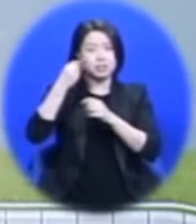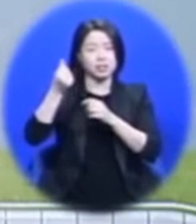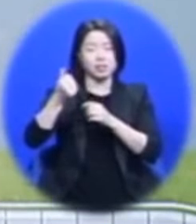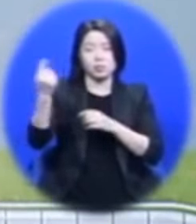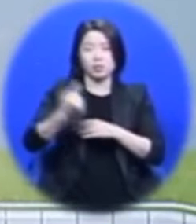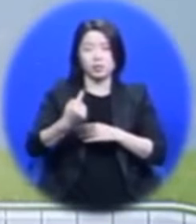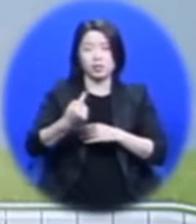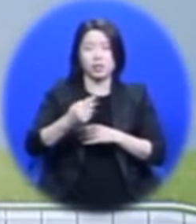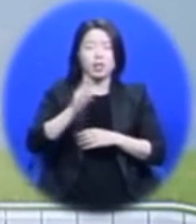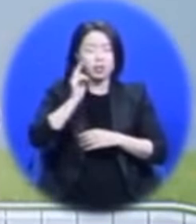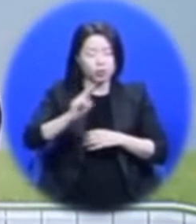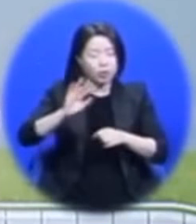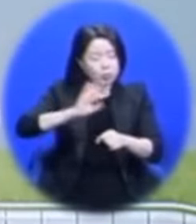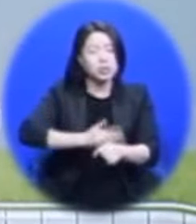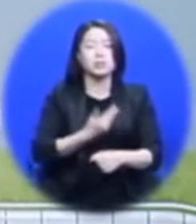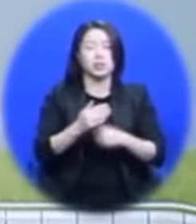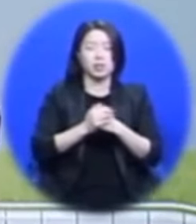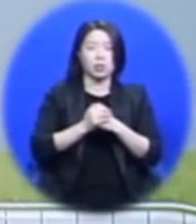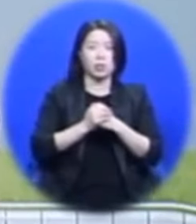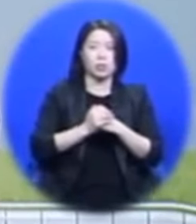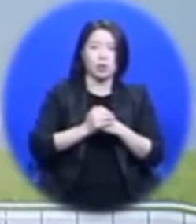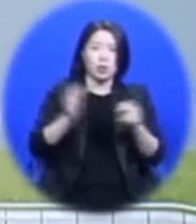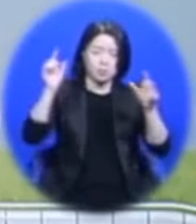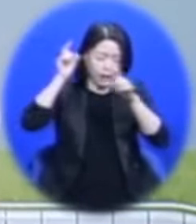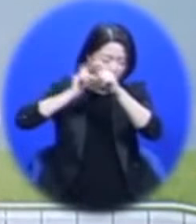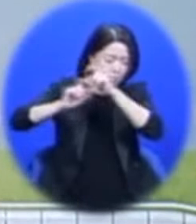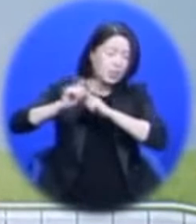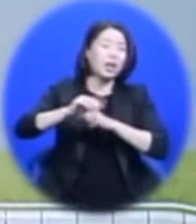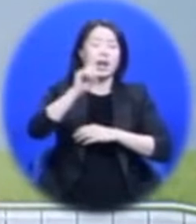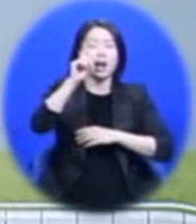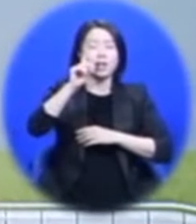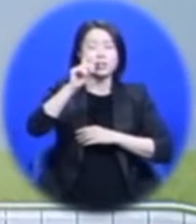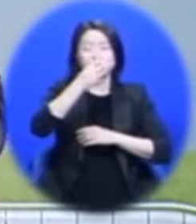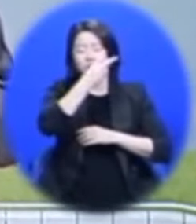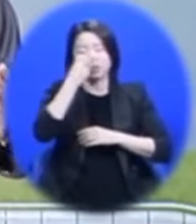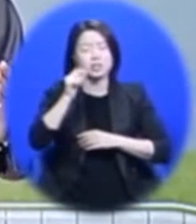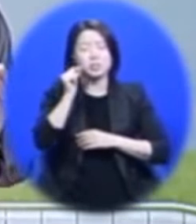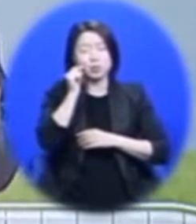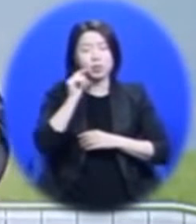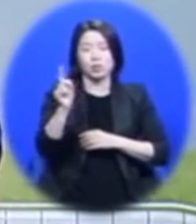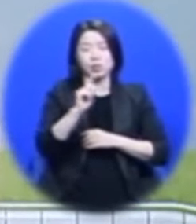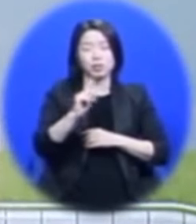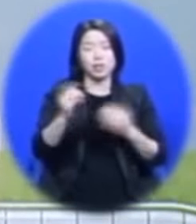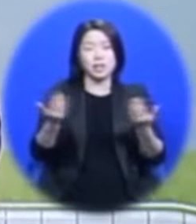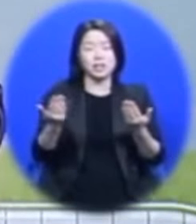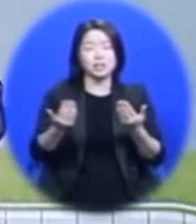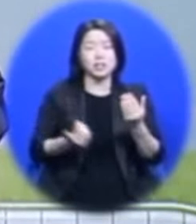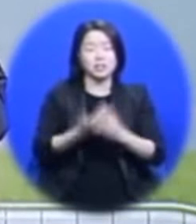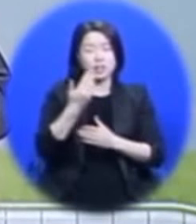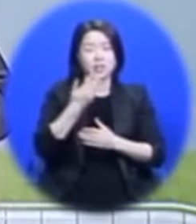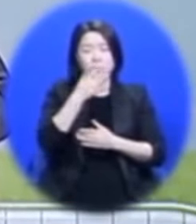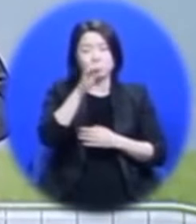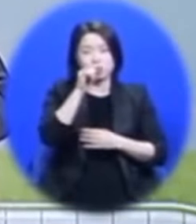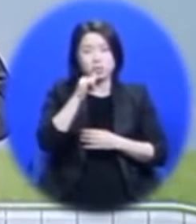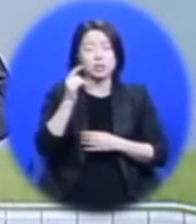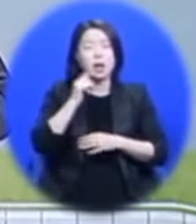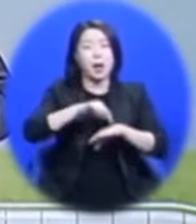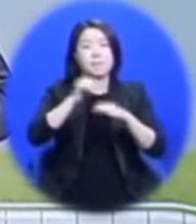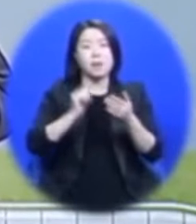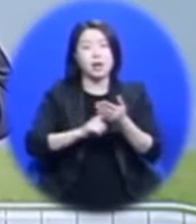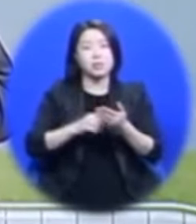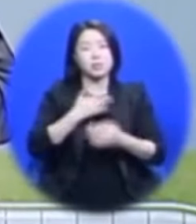너무너무 잘못했다고 어제 밤새 한숨을 못 잤다는 도대체 어떻게 이런 일이 있을 수 있는지 너무너무 마음이